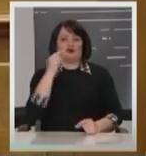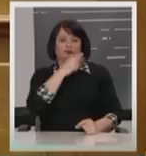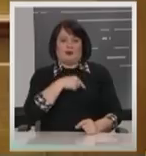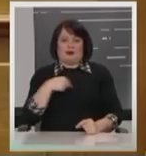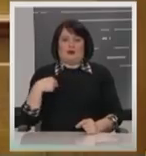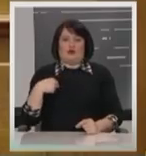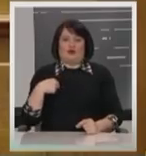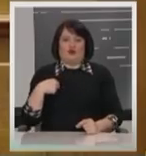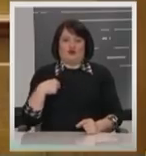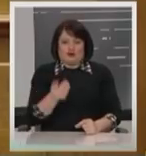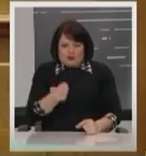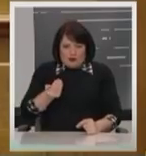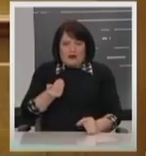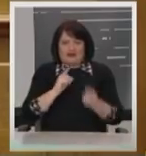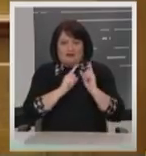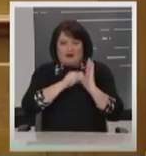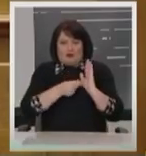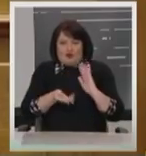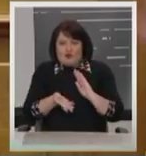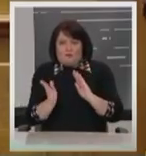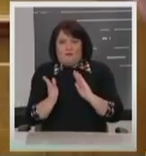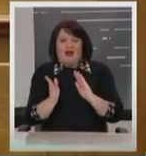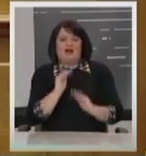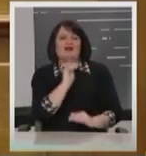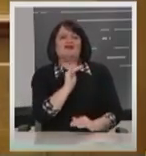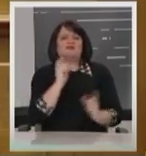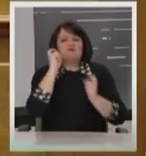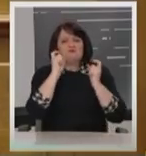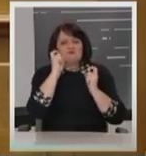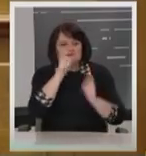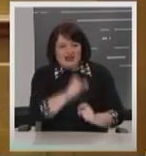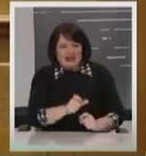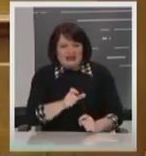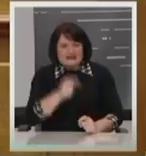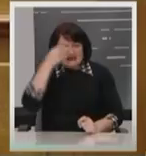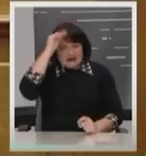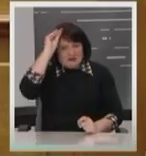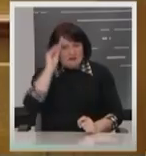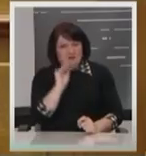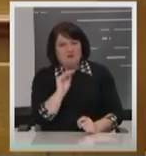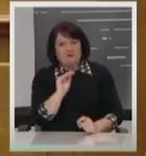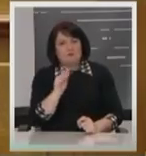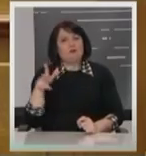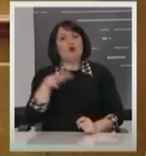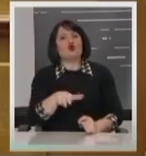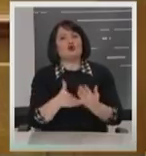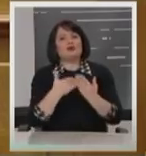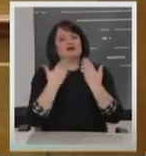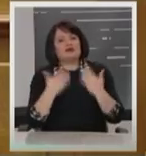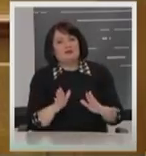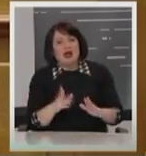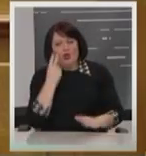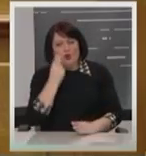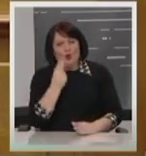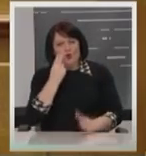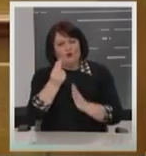από τα μνημόνια μια ώρα αρχίτερα. Αναρωτιέμαι, κύριε Τσίπρα, έχετε επισκεφθεί και την Πορτογαλία, είδα